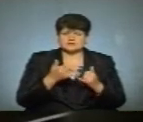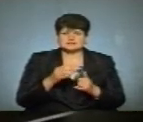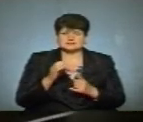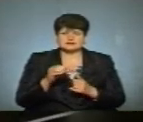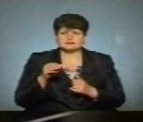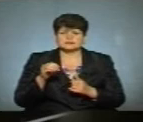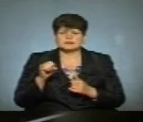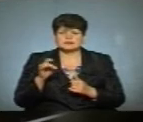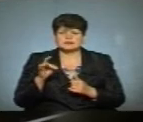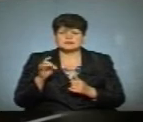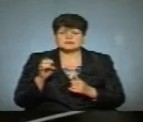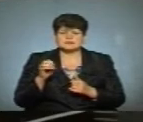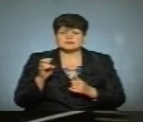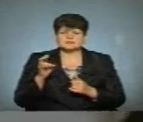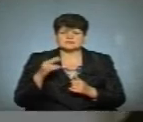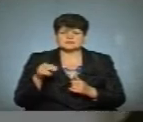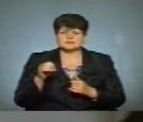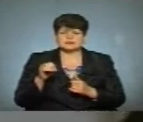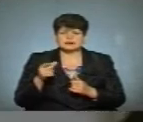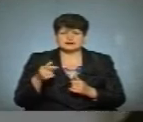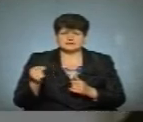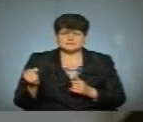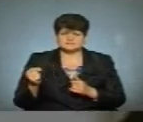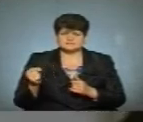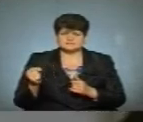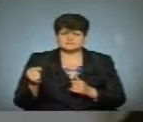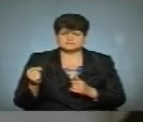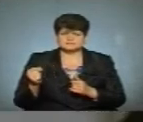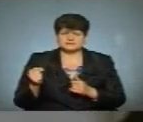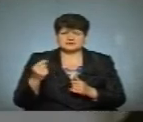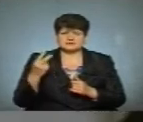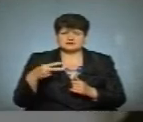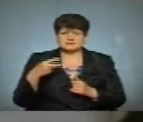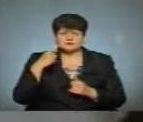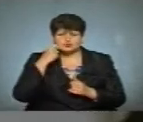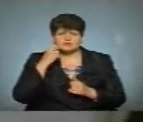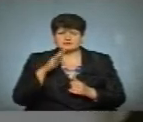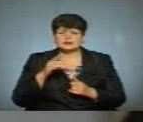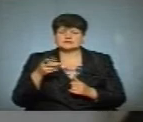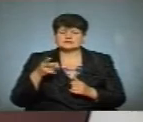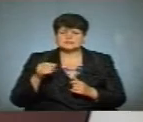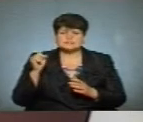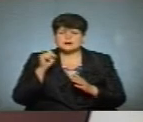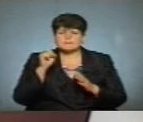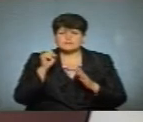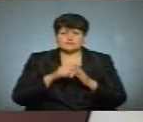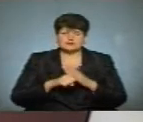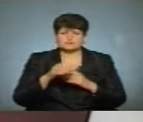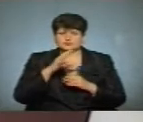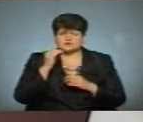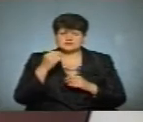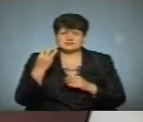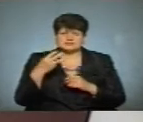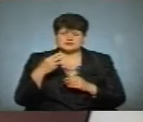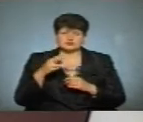Терендеха, повідомив головуючий суддя апеляційного суду Ігор Ваврів. Нагадаю, 20-річного Віталія Гнатишина побили в ніч на 30